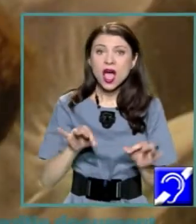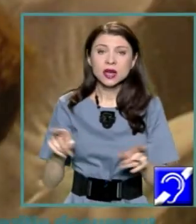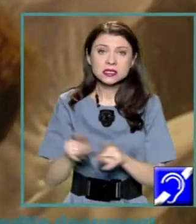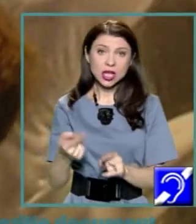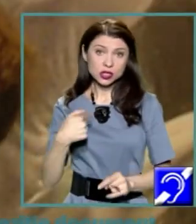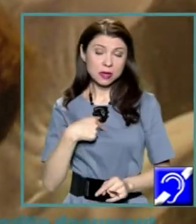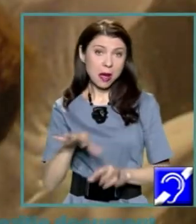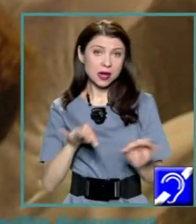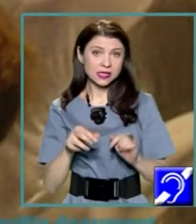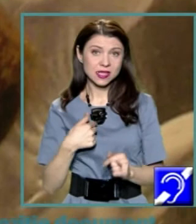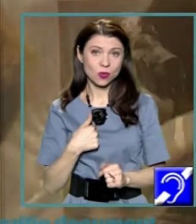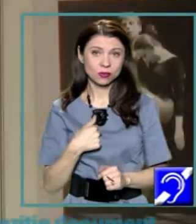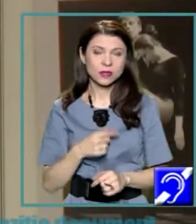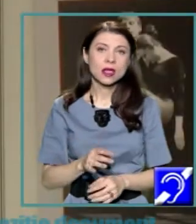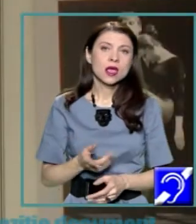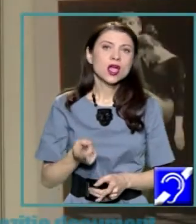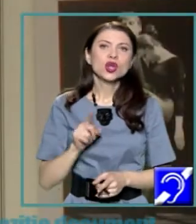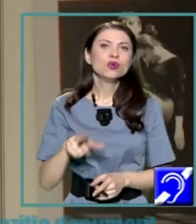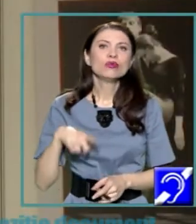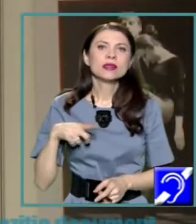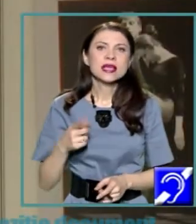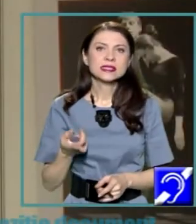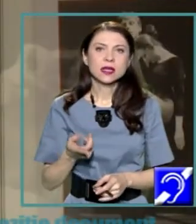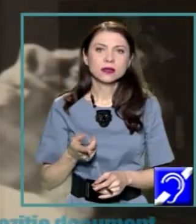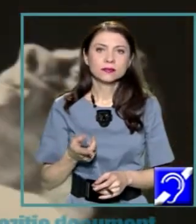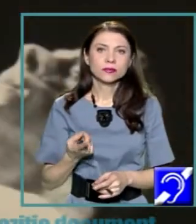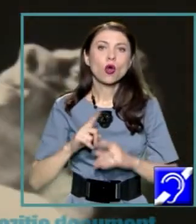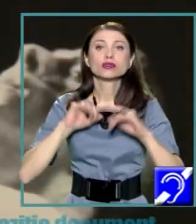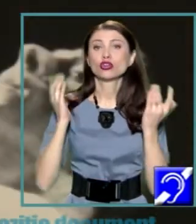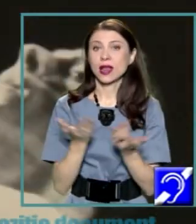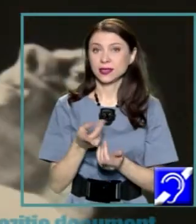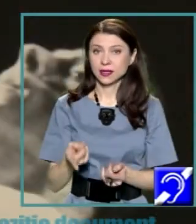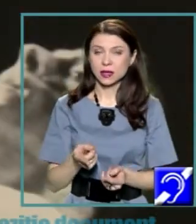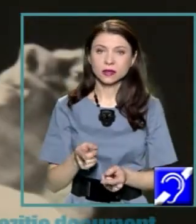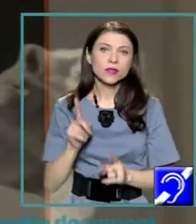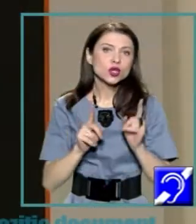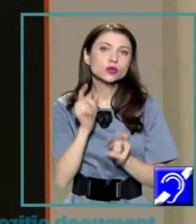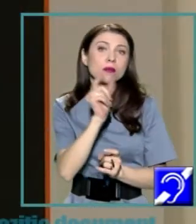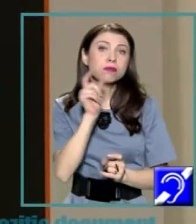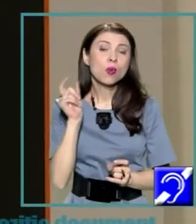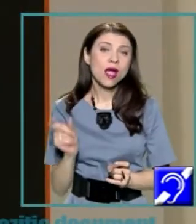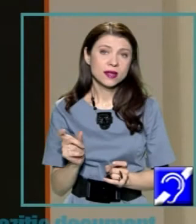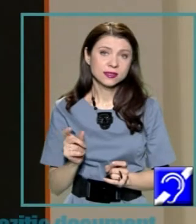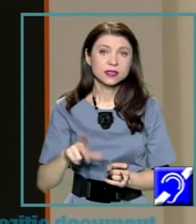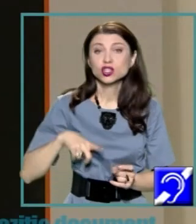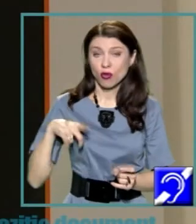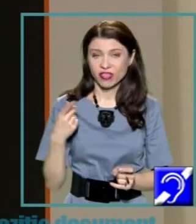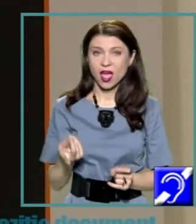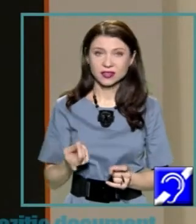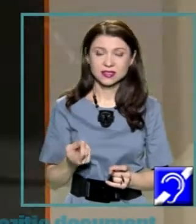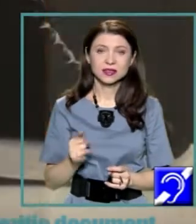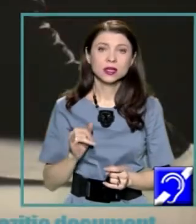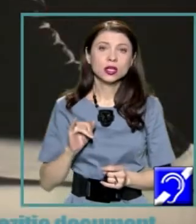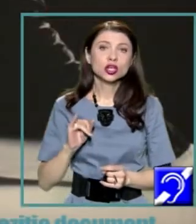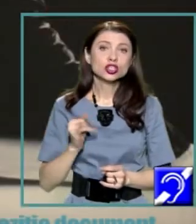fi ales și eu. Până la urmă, nu este deloc o totalitate, adică sunt anumite crâmpeie dintr-o viață,